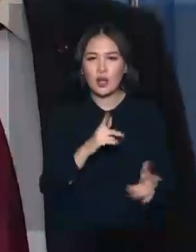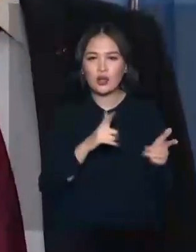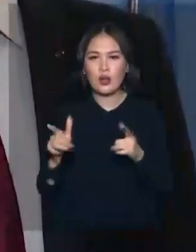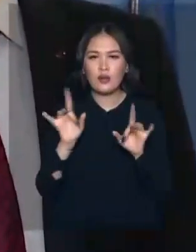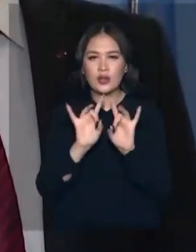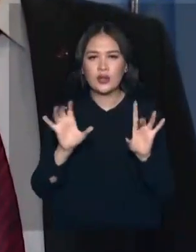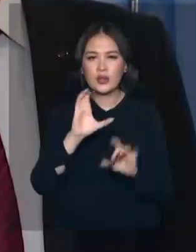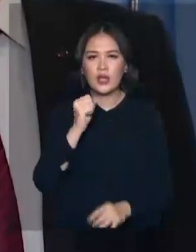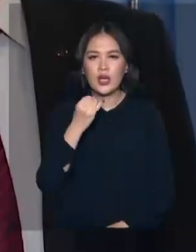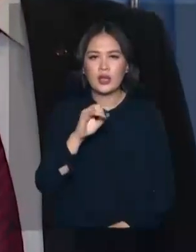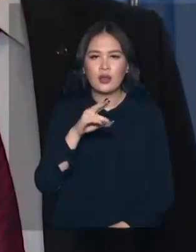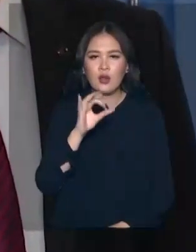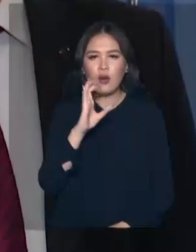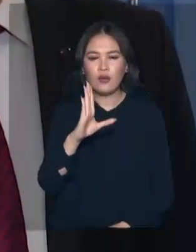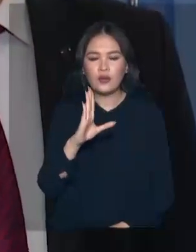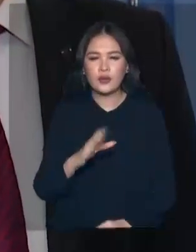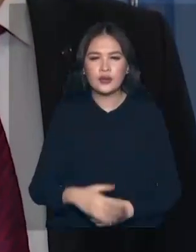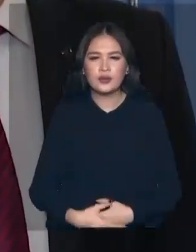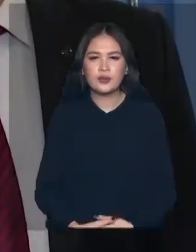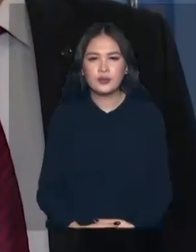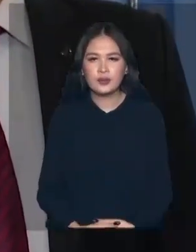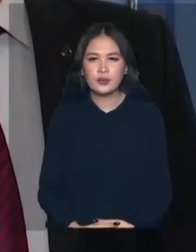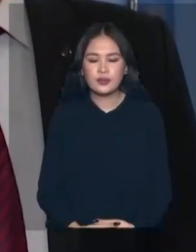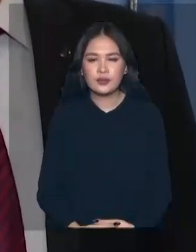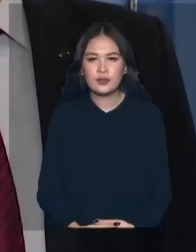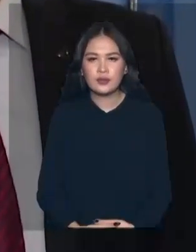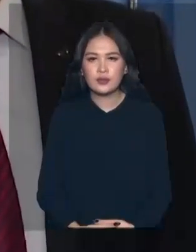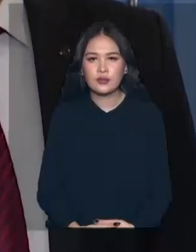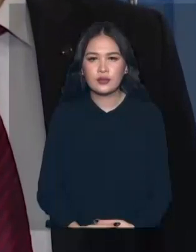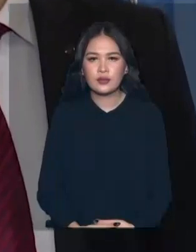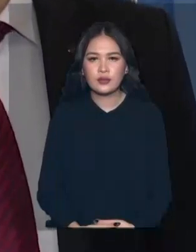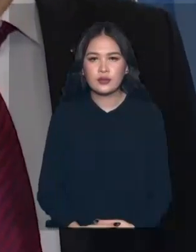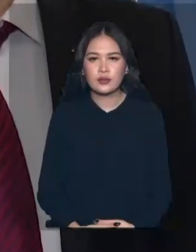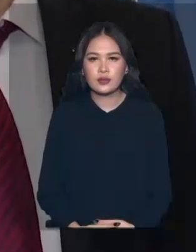рассказать Шудин Саидов. Шудин, вам слово.